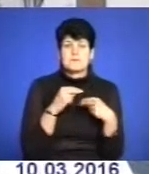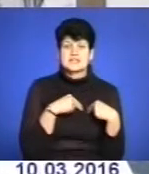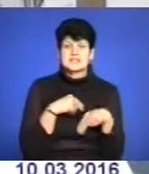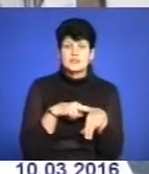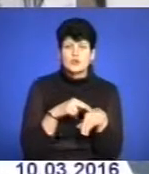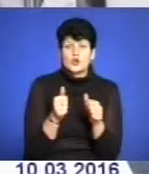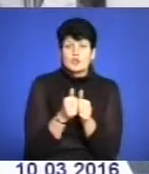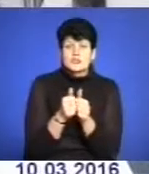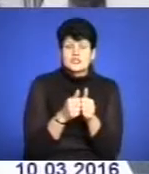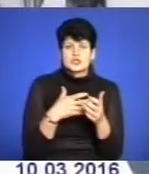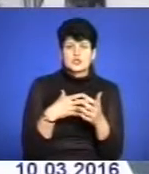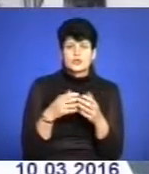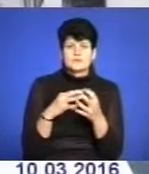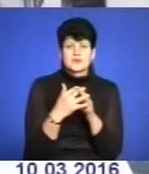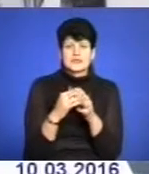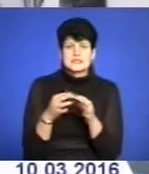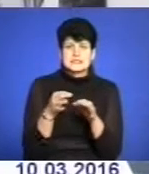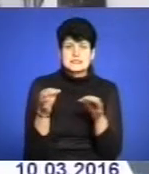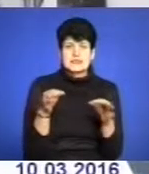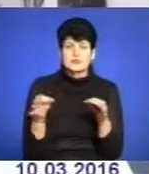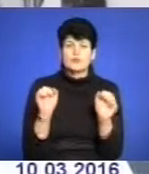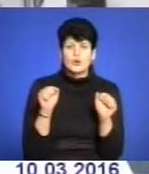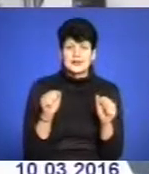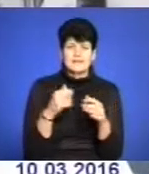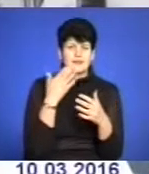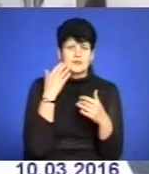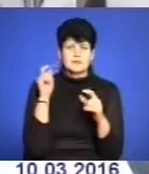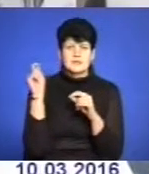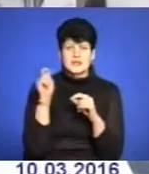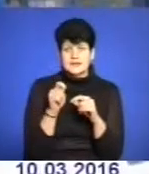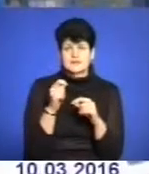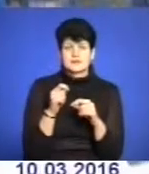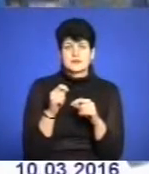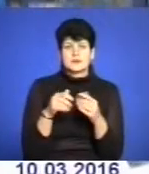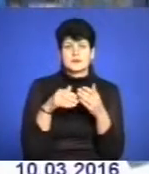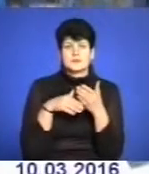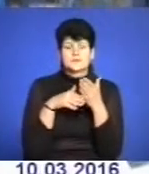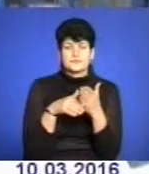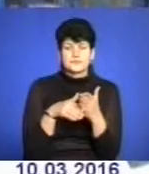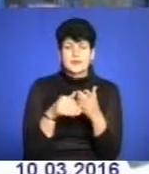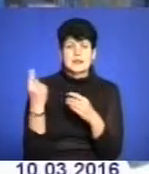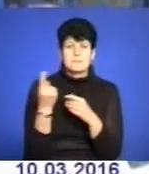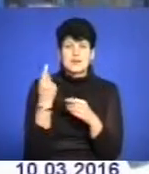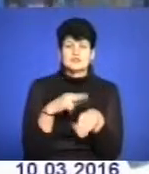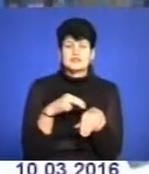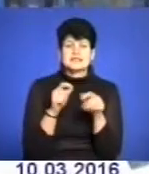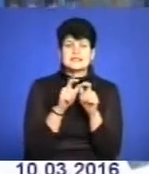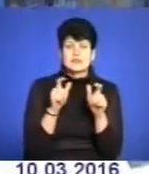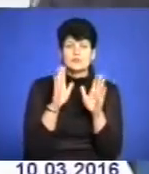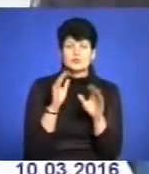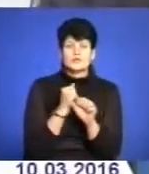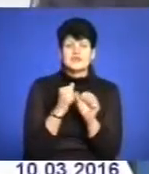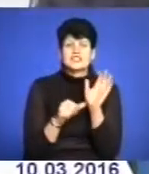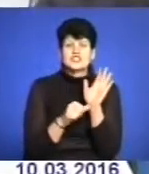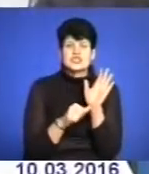ближче до віддалених населених пунктів, для того, щоб вони в будь-який час могли приїхати і прийти на допомогу. На першій поліцейській станції Тернопільщини працюватимуть